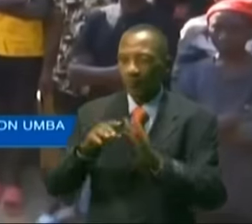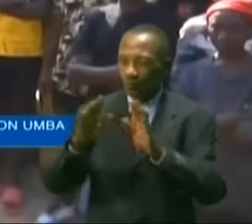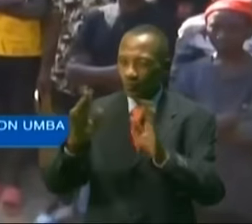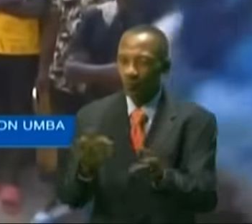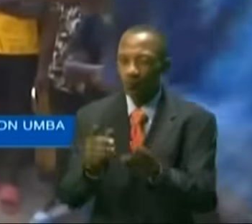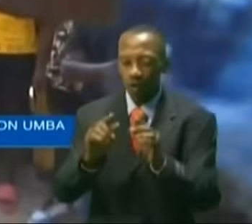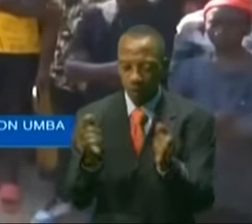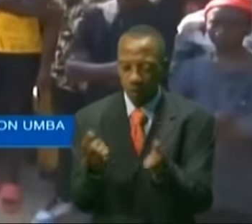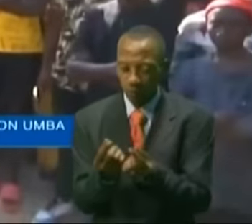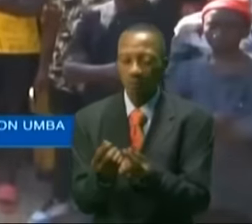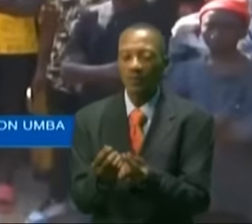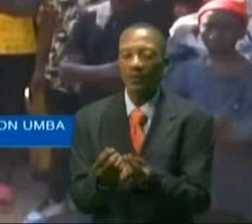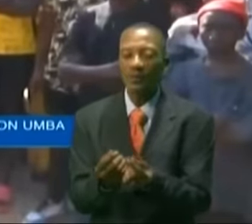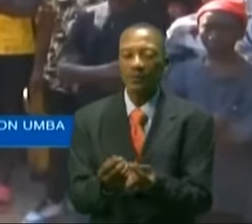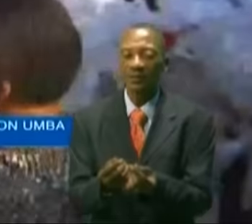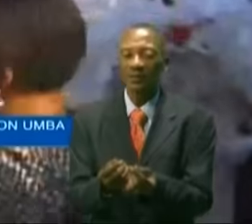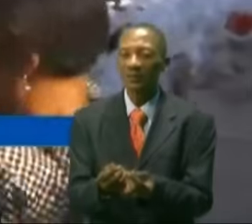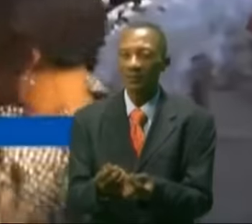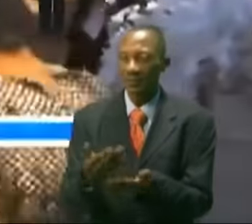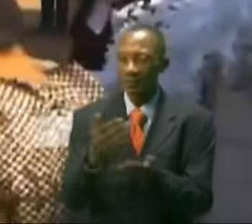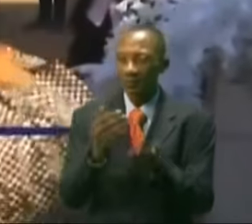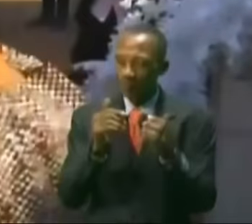précisé Judith Souminois-Toluca.